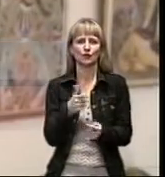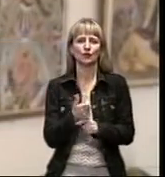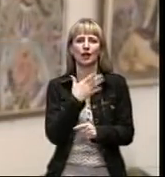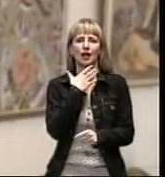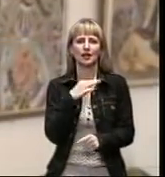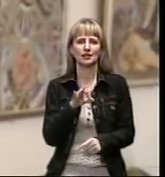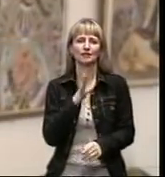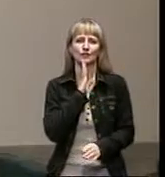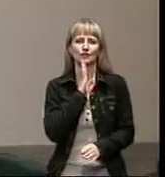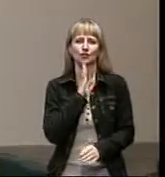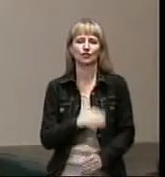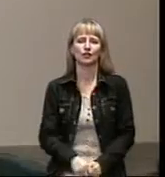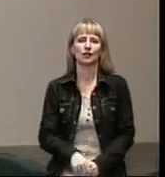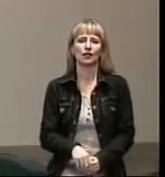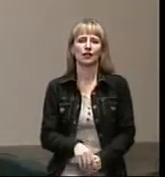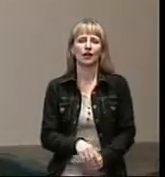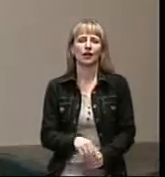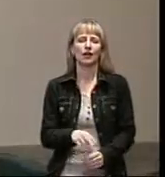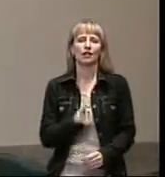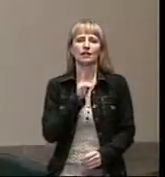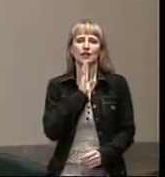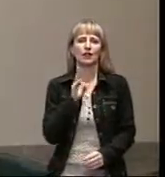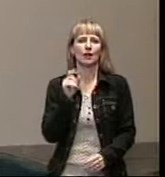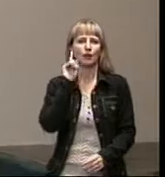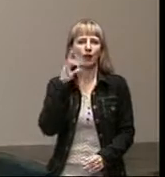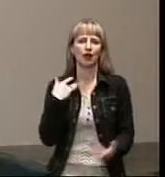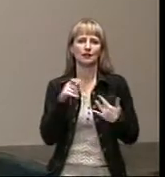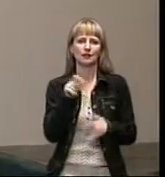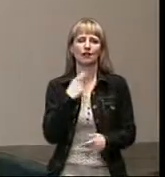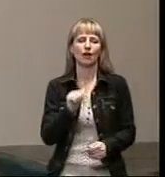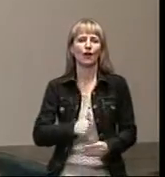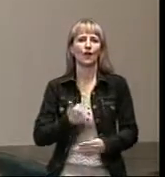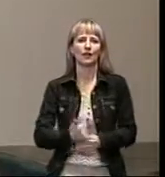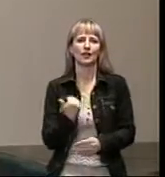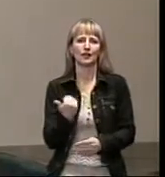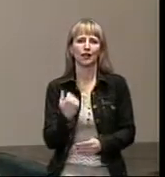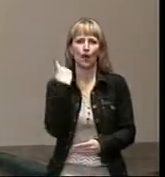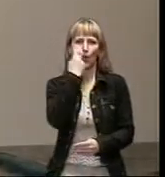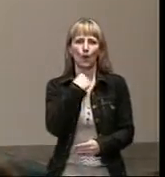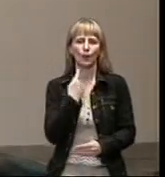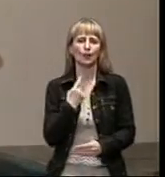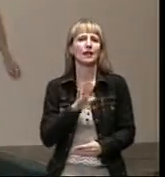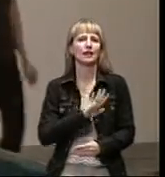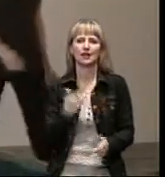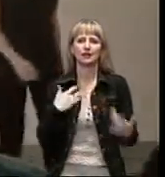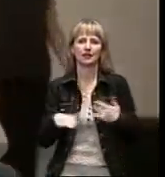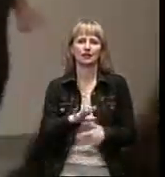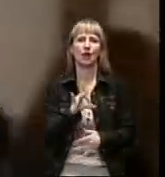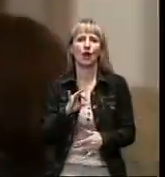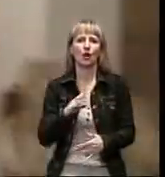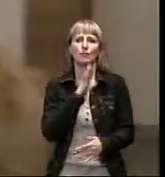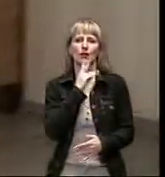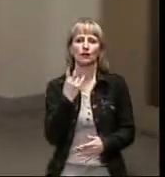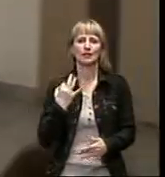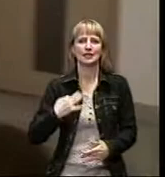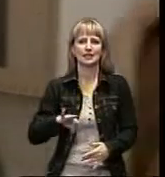красива дівчина. Попри популярність, артистка каже, що найголовніший її образ не сценічний. Роль мами двох